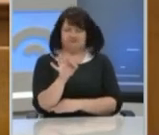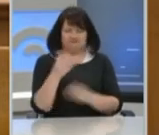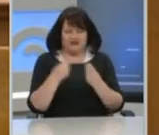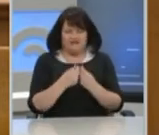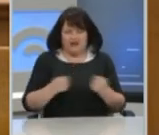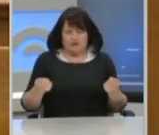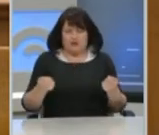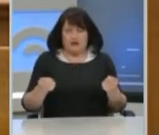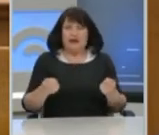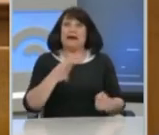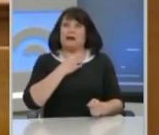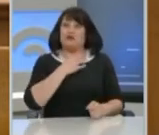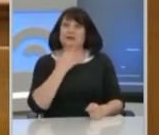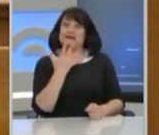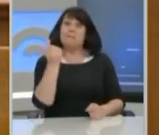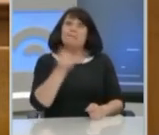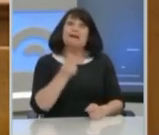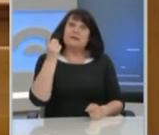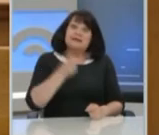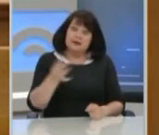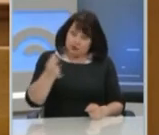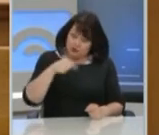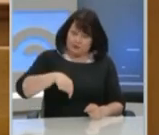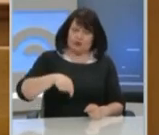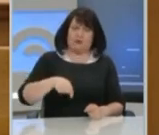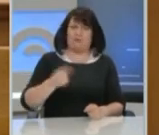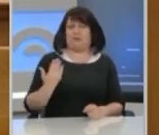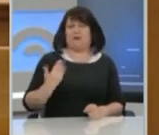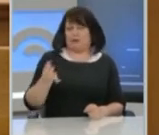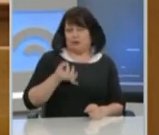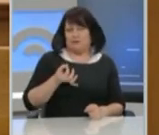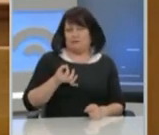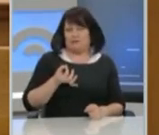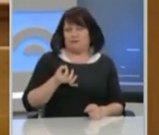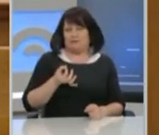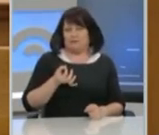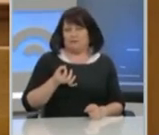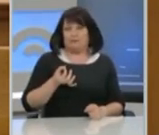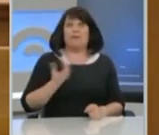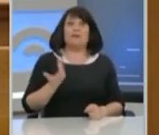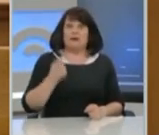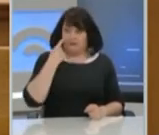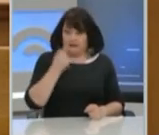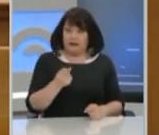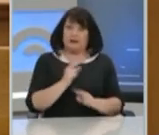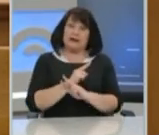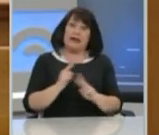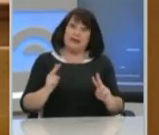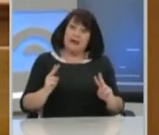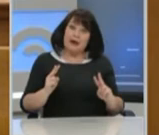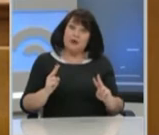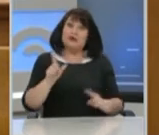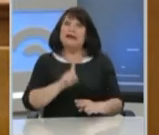5,5% για να εφαρμοστούν. Και το είπε και σήμερα από αυτό το βήμα. Και είναι απολύτως προφανές, κυρίες και κύριοι συνάδελφοι, ότι ο